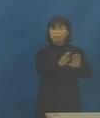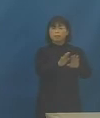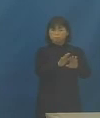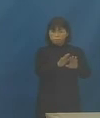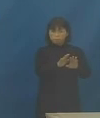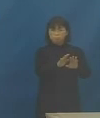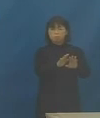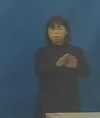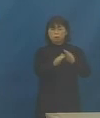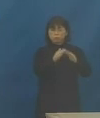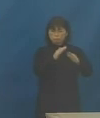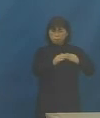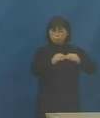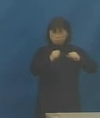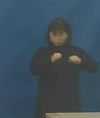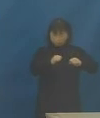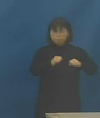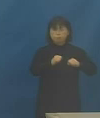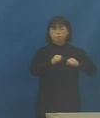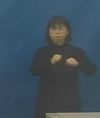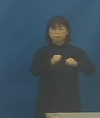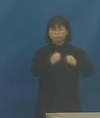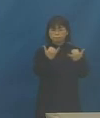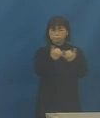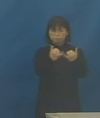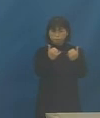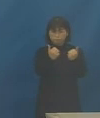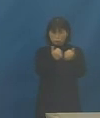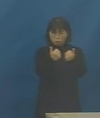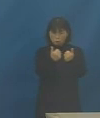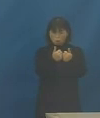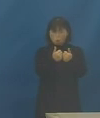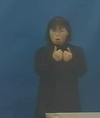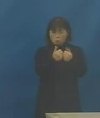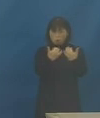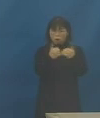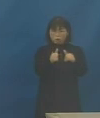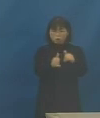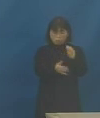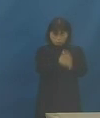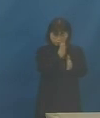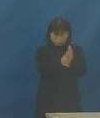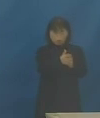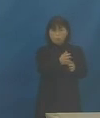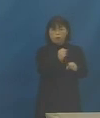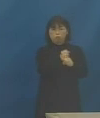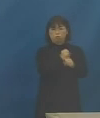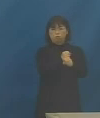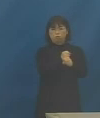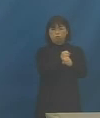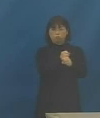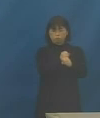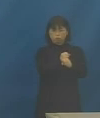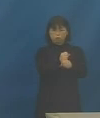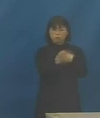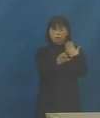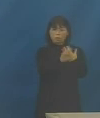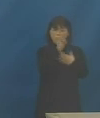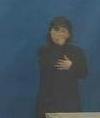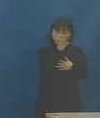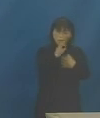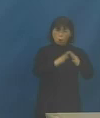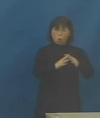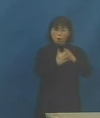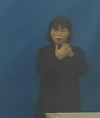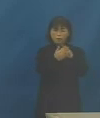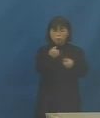体制なのでへその人員体制組織ごと改めてしまうで具体的には観光だとか建築